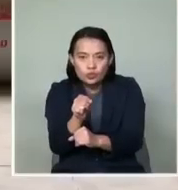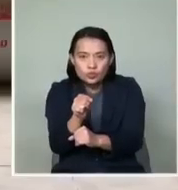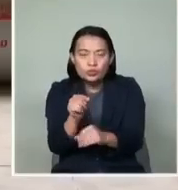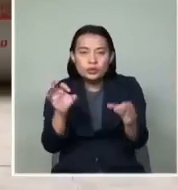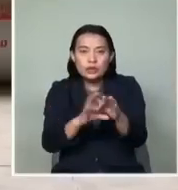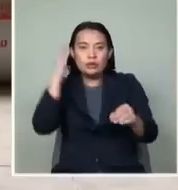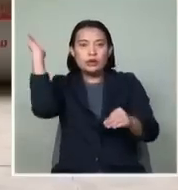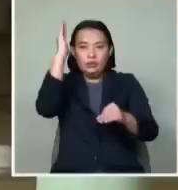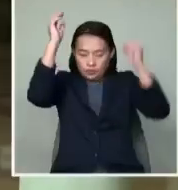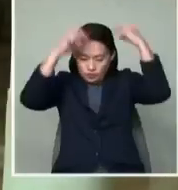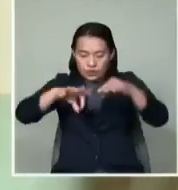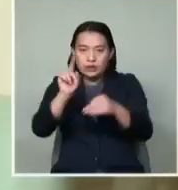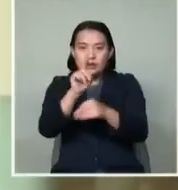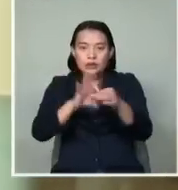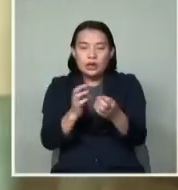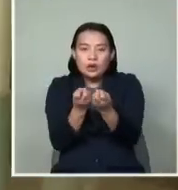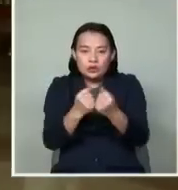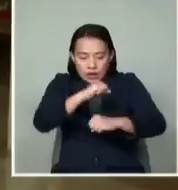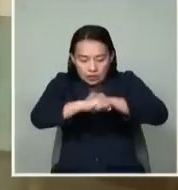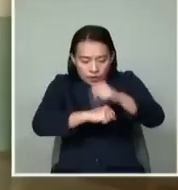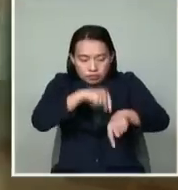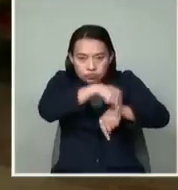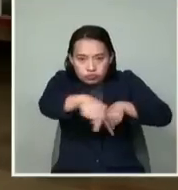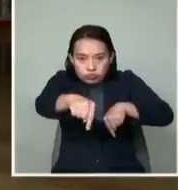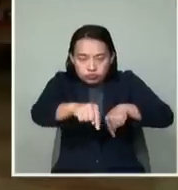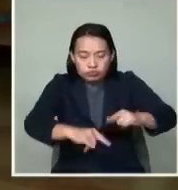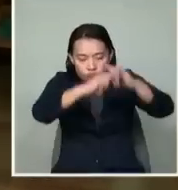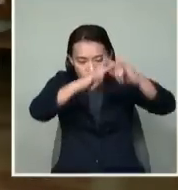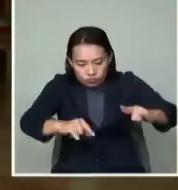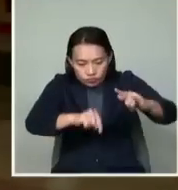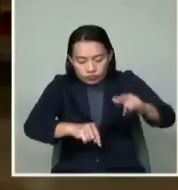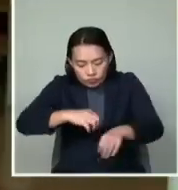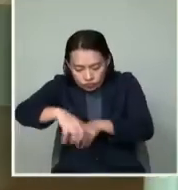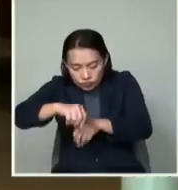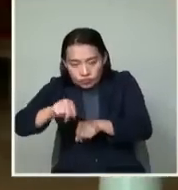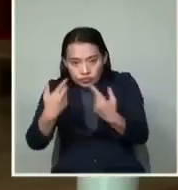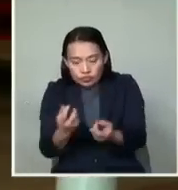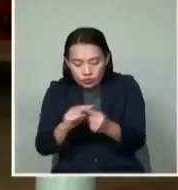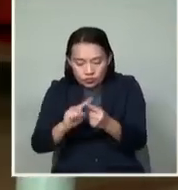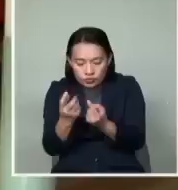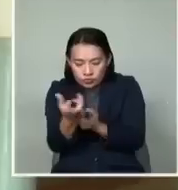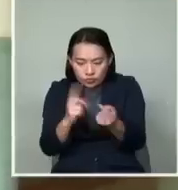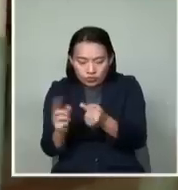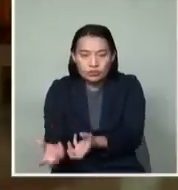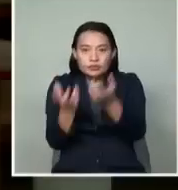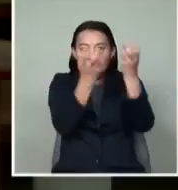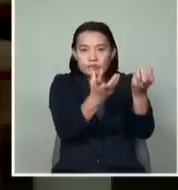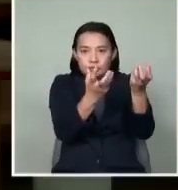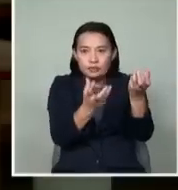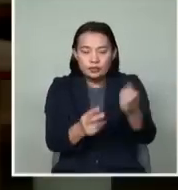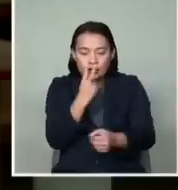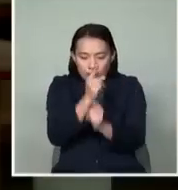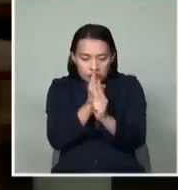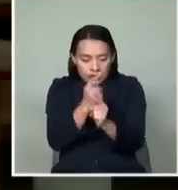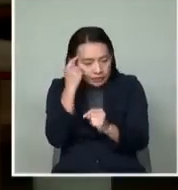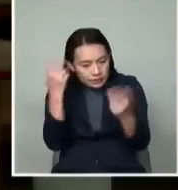นอยู่โดยนำกระสอบทรายมาวางโดยรอบพระอุโบสถศาลารวมถึงยกเข้าของขึ้นไว้บนที่สูงเพื่อที่หากไม่เป็นไปตามค